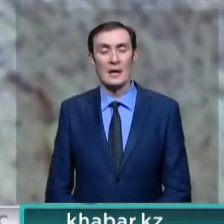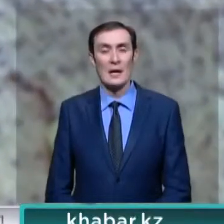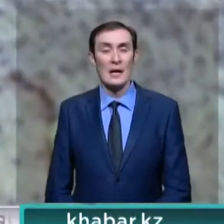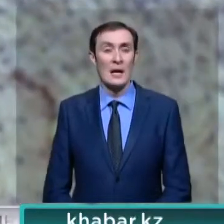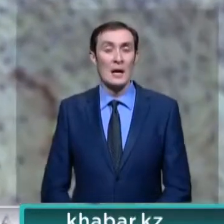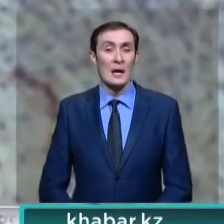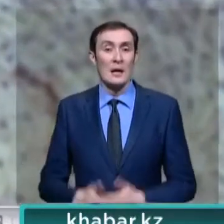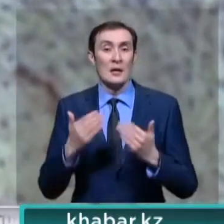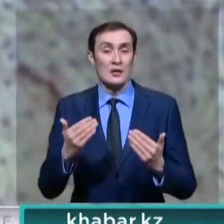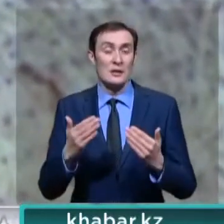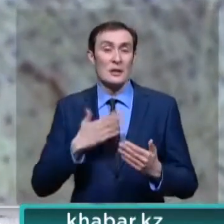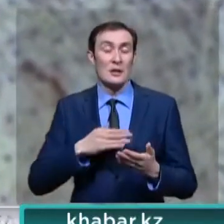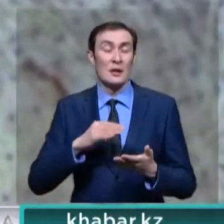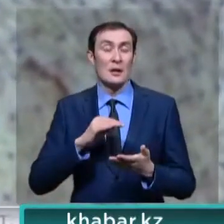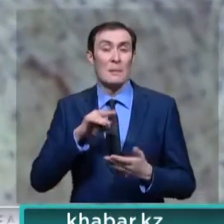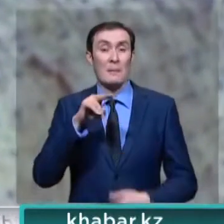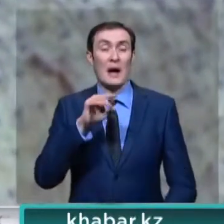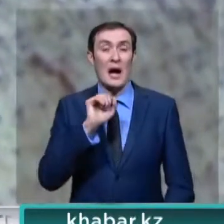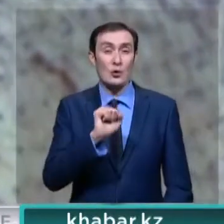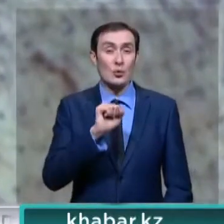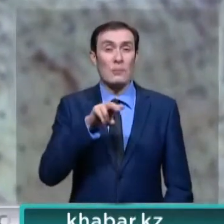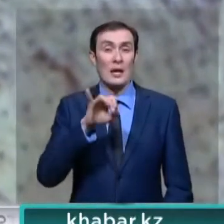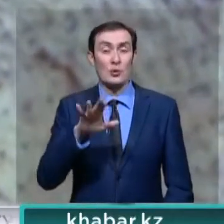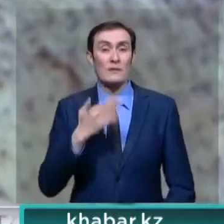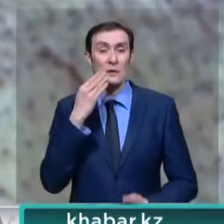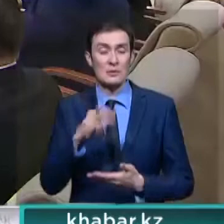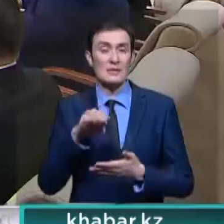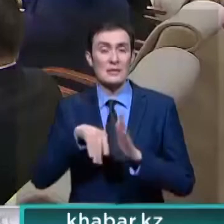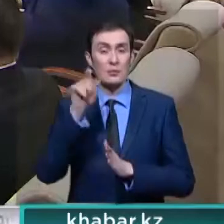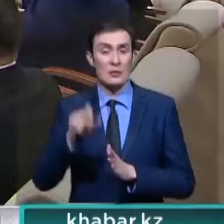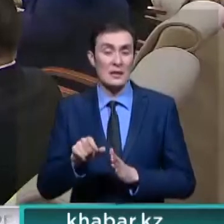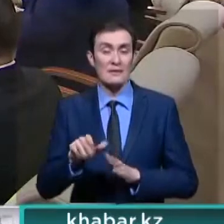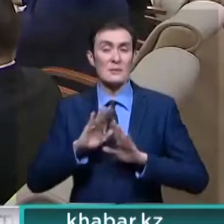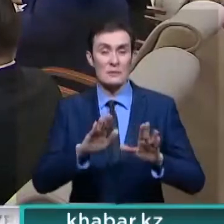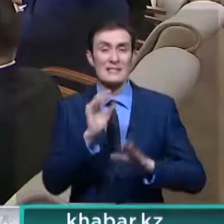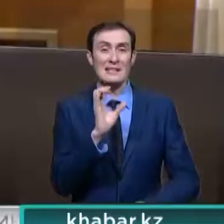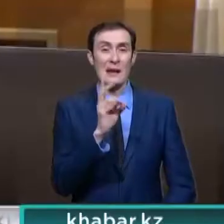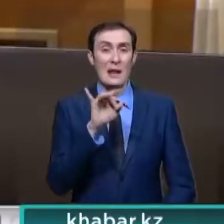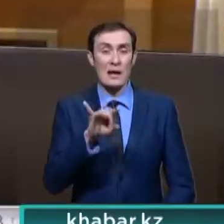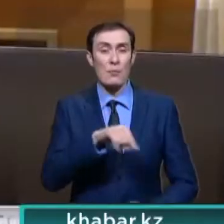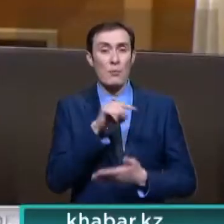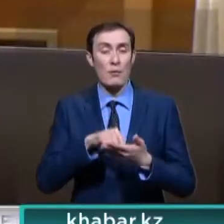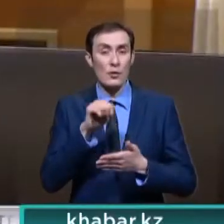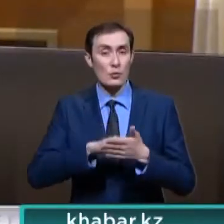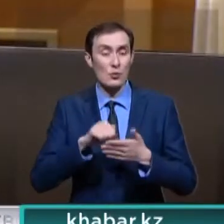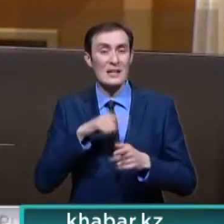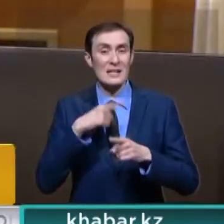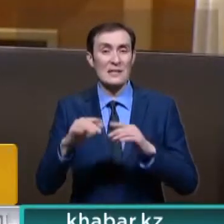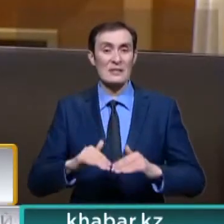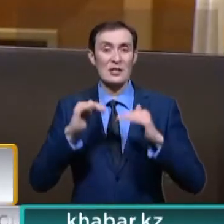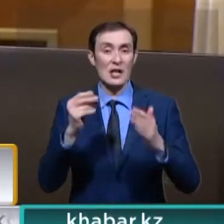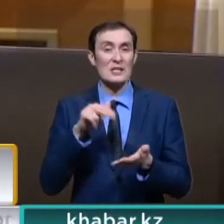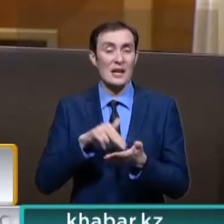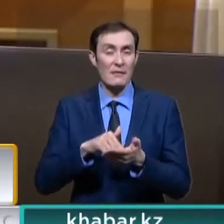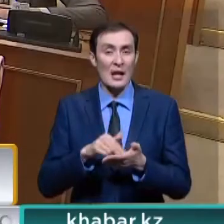Мажилисмен Артур Платонов сегодня обратился с депутатским запросом к заместителю премьер-министра Роману Скляру по поводу резкого скачка